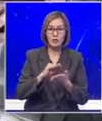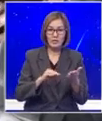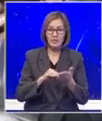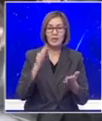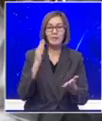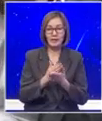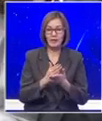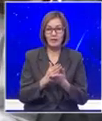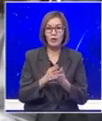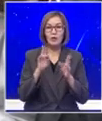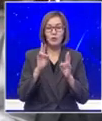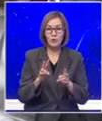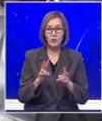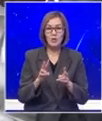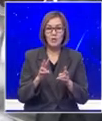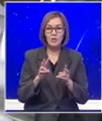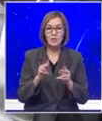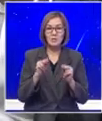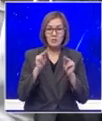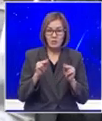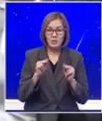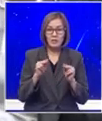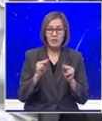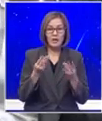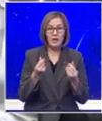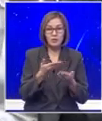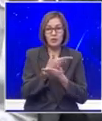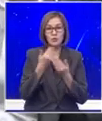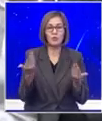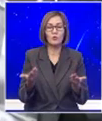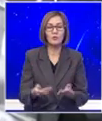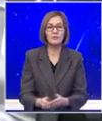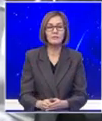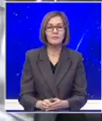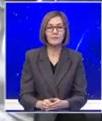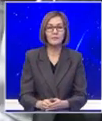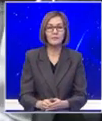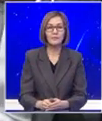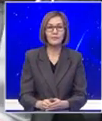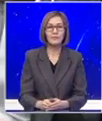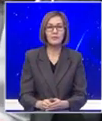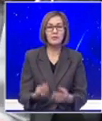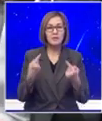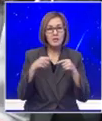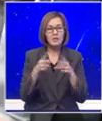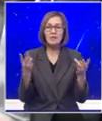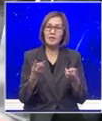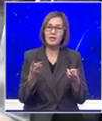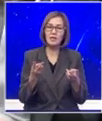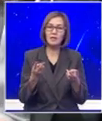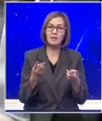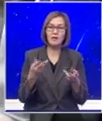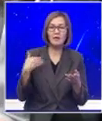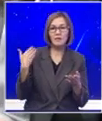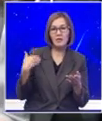берсе 50% төлемде алып кететінбіз. Соның қайтадан басынан кетуге болмайды ма? Мысалы, сақтық техника алсақ та, онда бірене алсақ та,